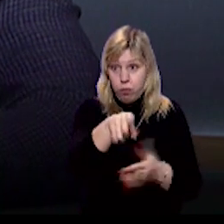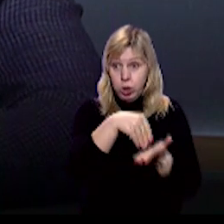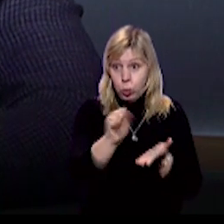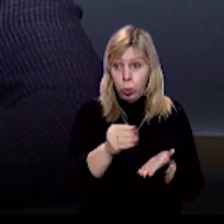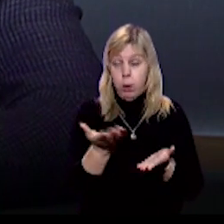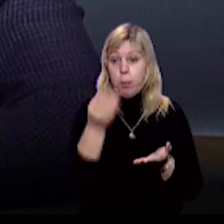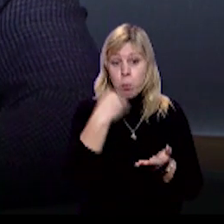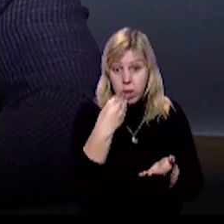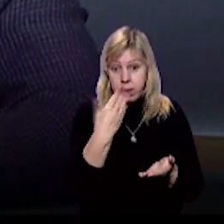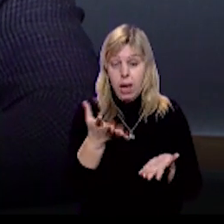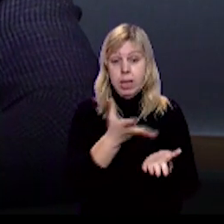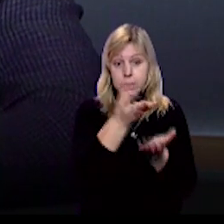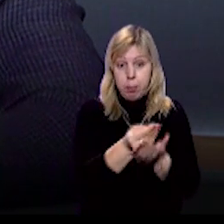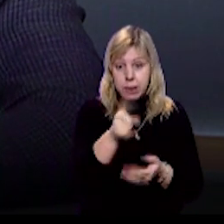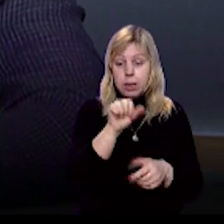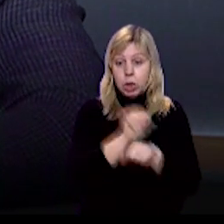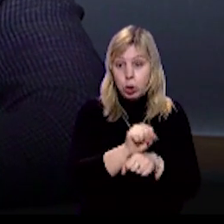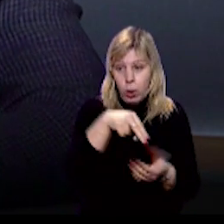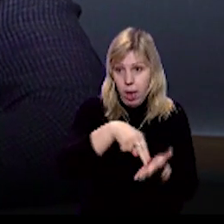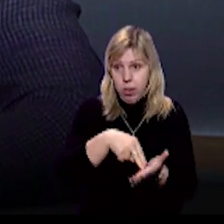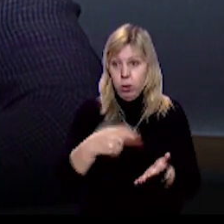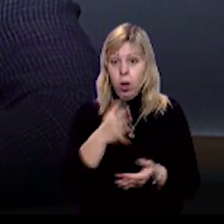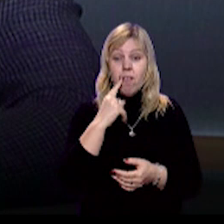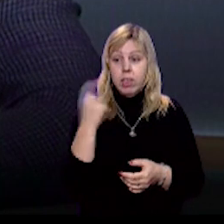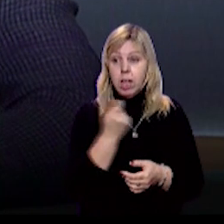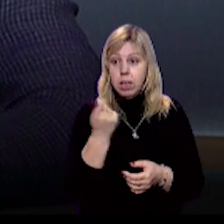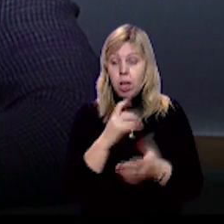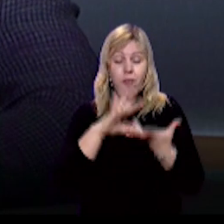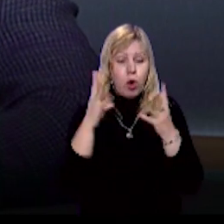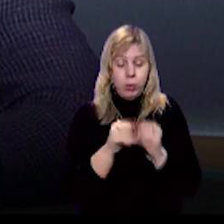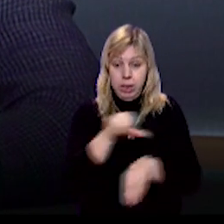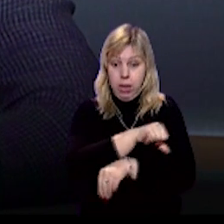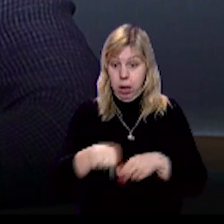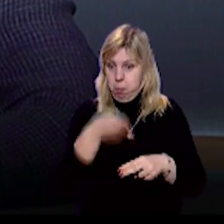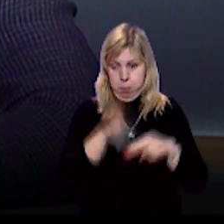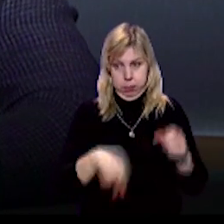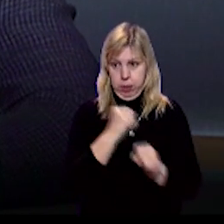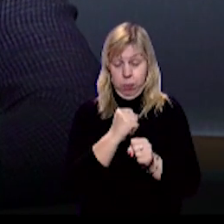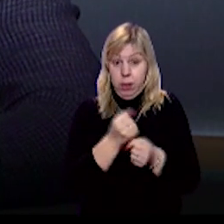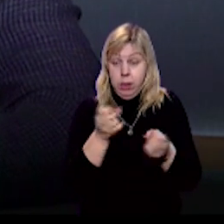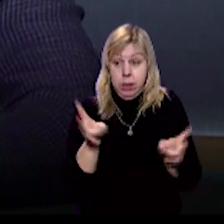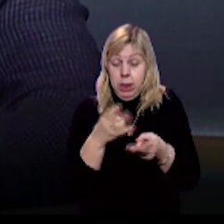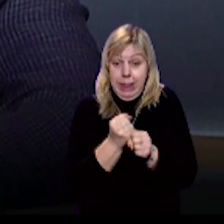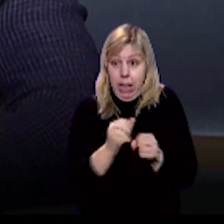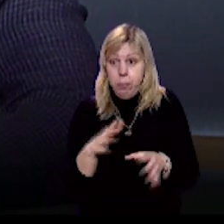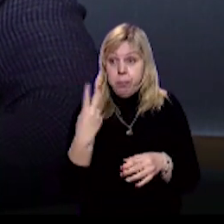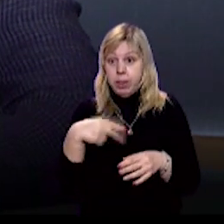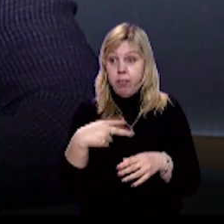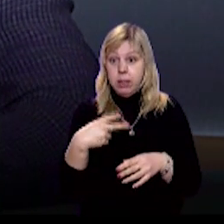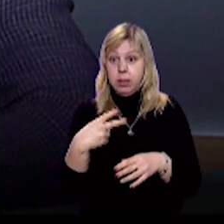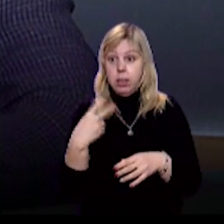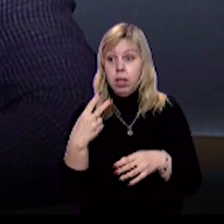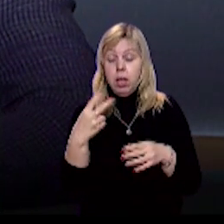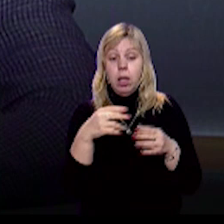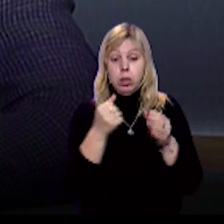куплять сок, поїдять, заплатять за стоянку. Тому що в неділю взагалі кордон перестає працювати. А неділя – це 22 суботи